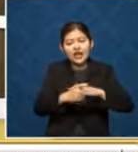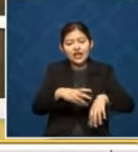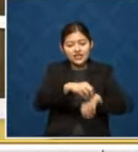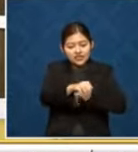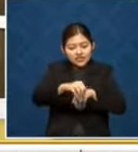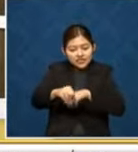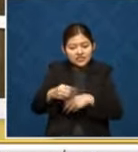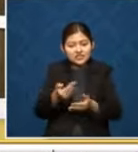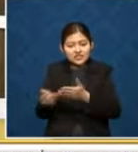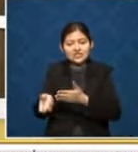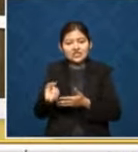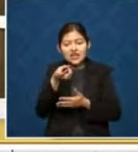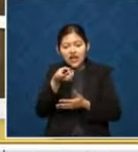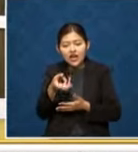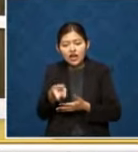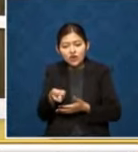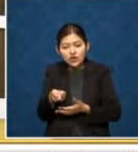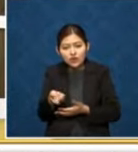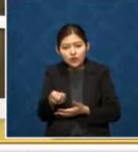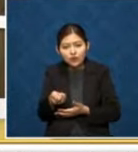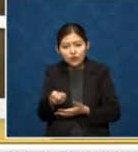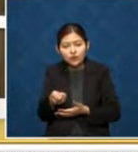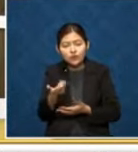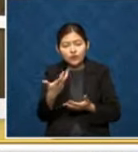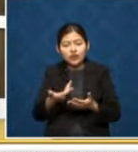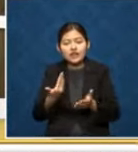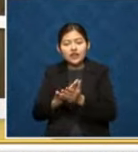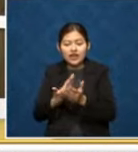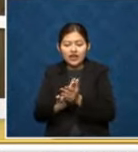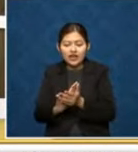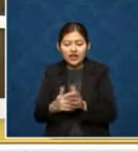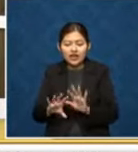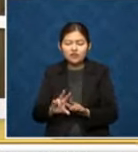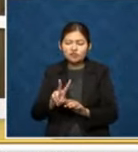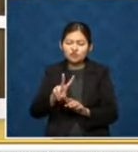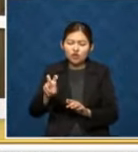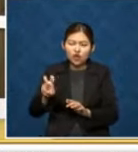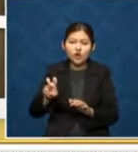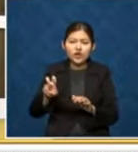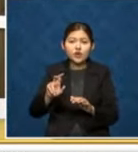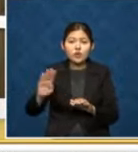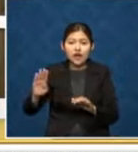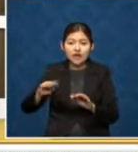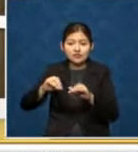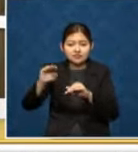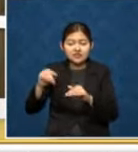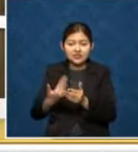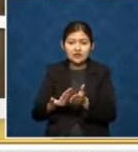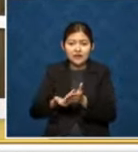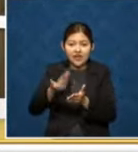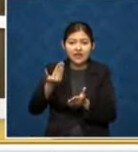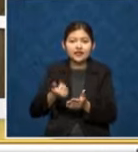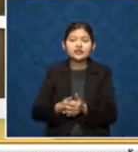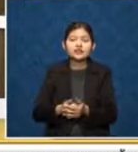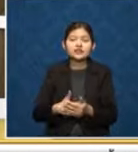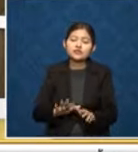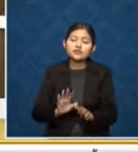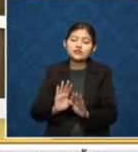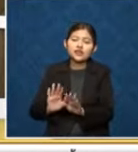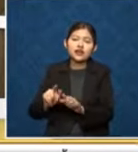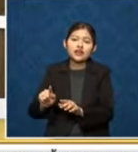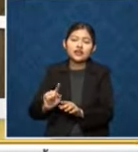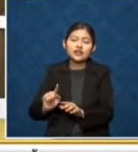ลือกเหนียวนะครับในราคาที่สูงกว่าตลาด200บาทต่อตันนะครับโดยการซื้อผ่านสหกรณ์การเกษ